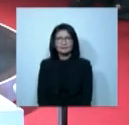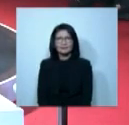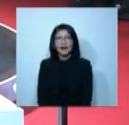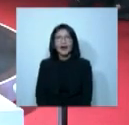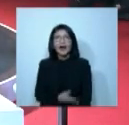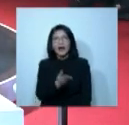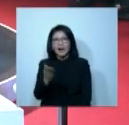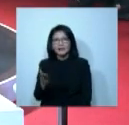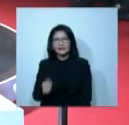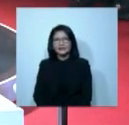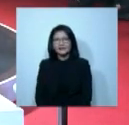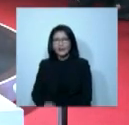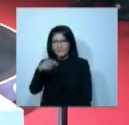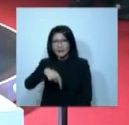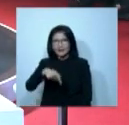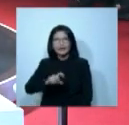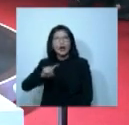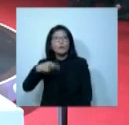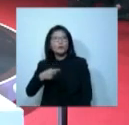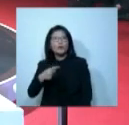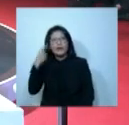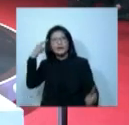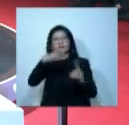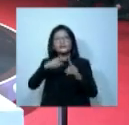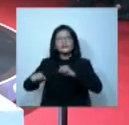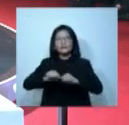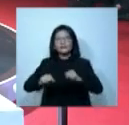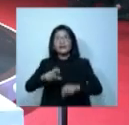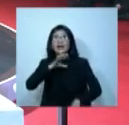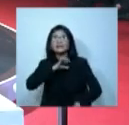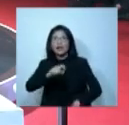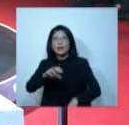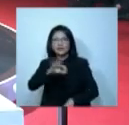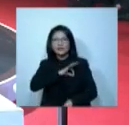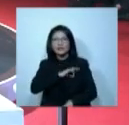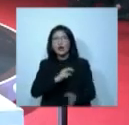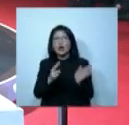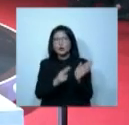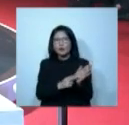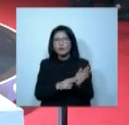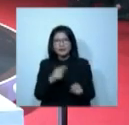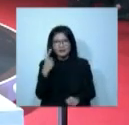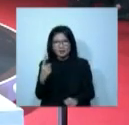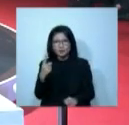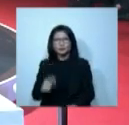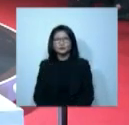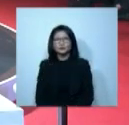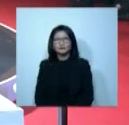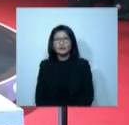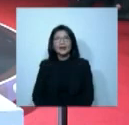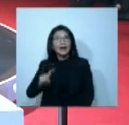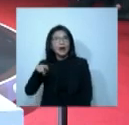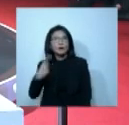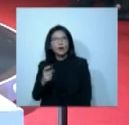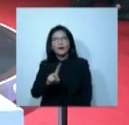berlatar belakang aktivis ya, tentu retorikanya tetap bagus gitu. Ya, tetapi kelihatannya tadi penguasaan